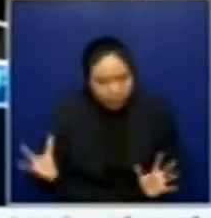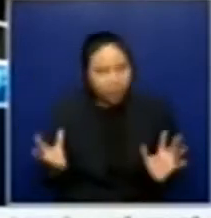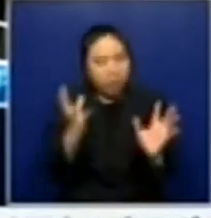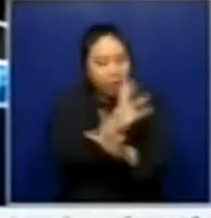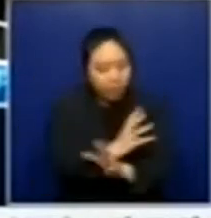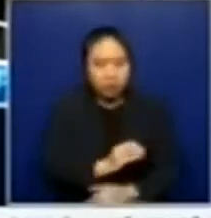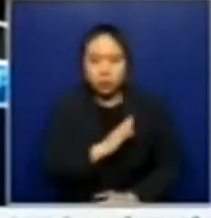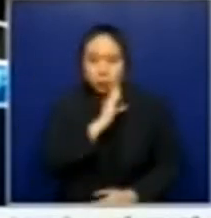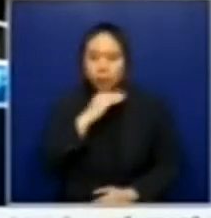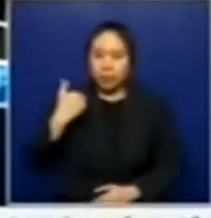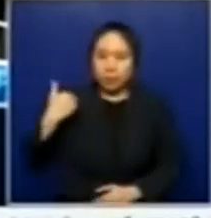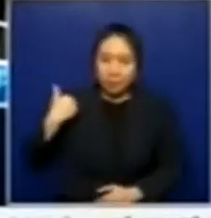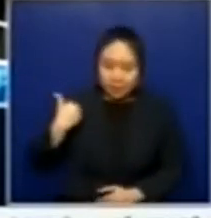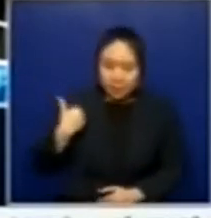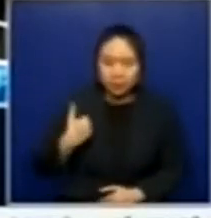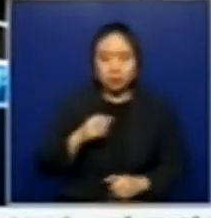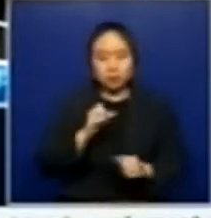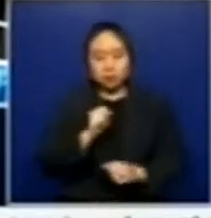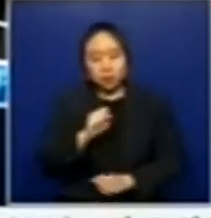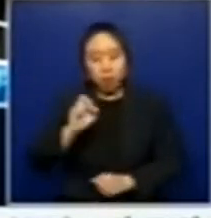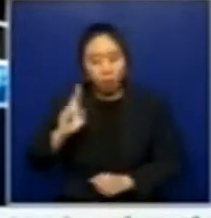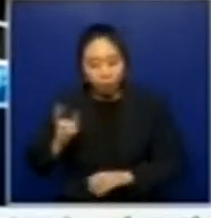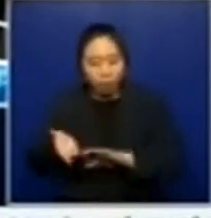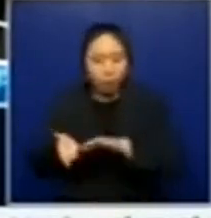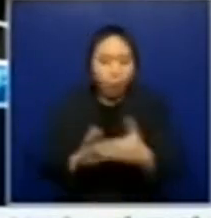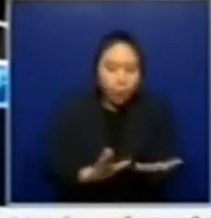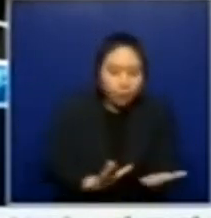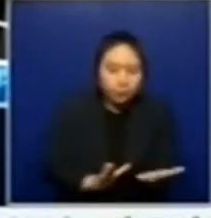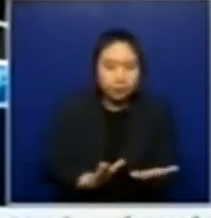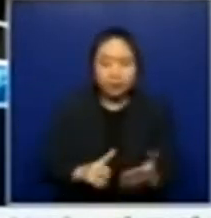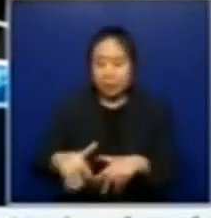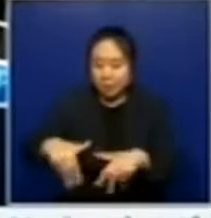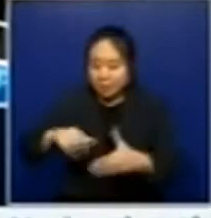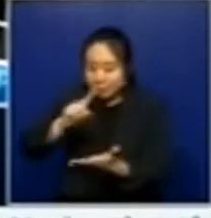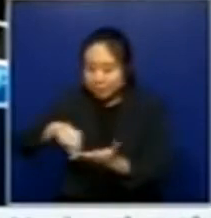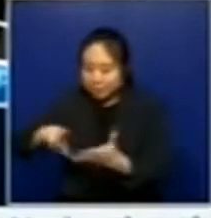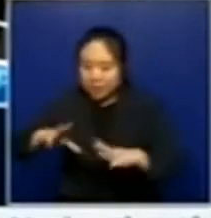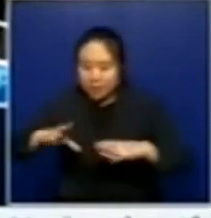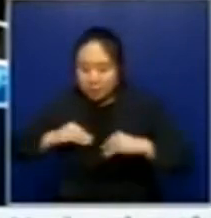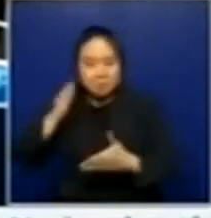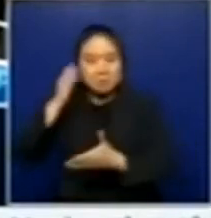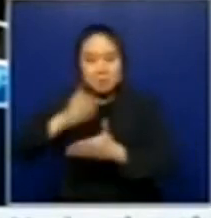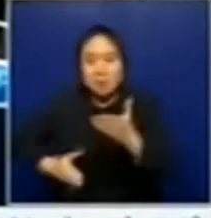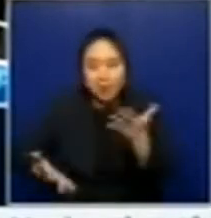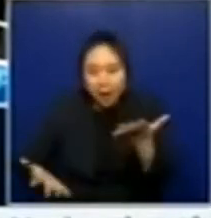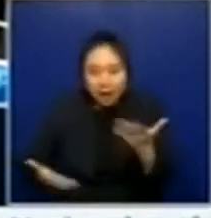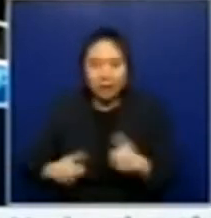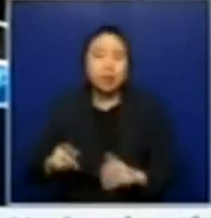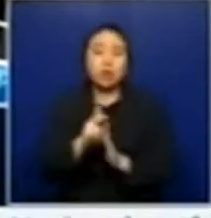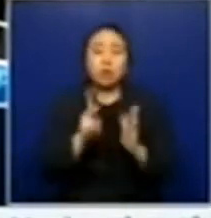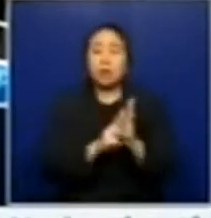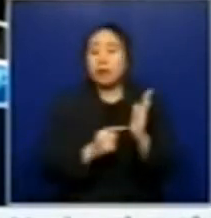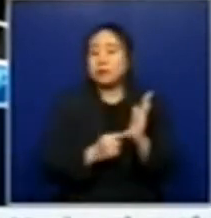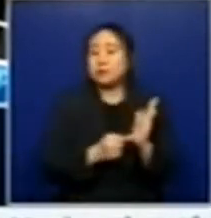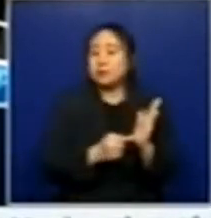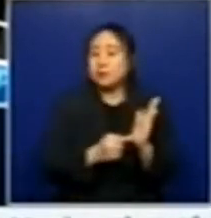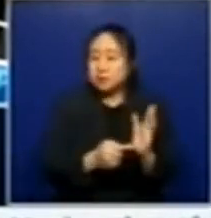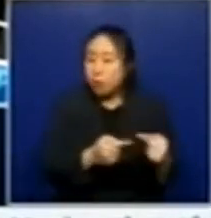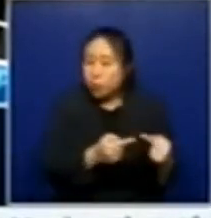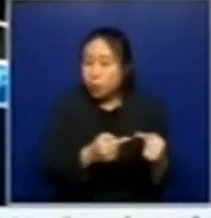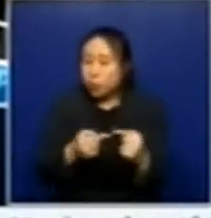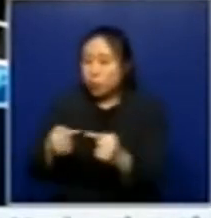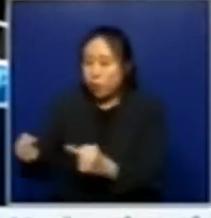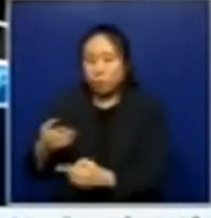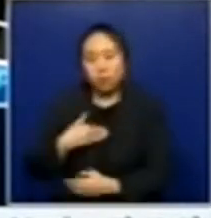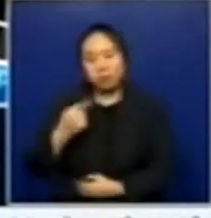ตุกลางทางสร.ล่มขึ้นมาเนี่ยประชามติไม่ผ่านเนี่ยแล้วท่านก็ยังจะใช้กฎหมายแบบนี้ไปเรื่อยๆผมคิดว่าน่